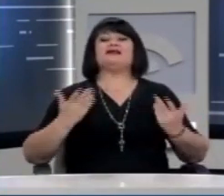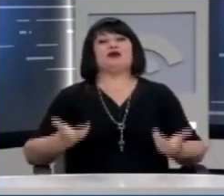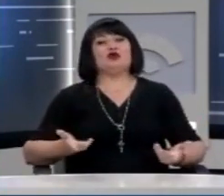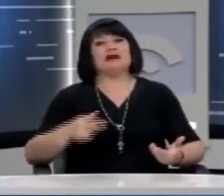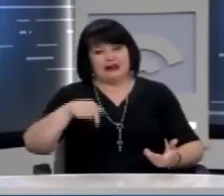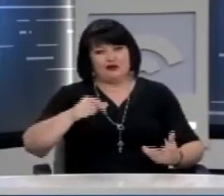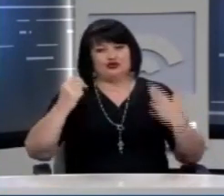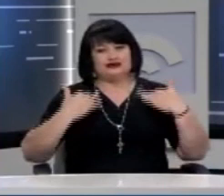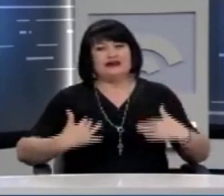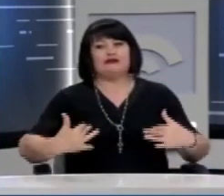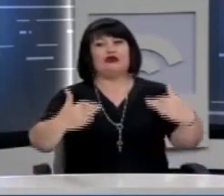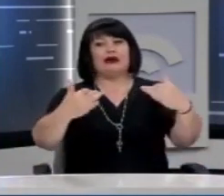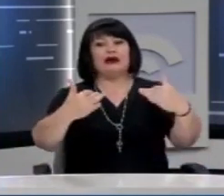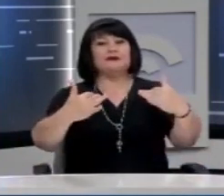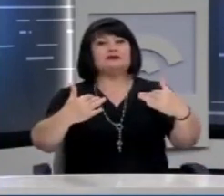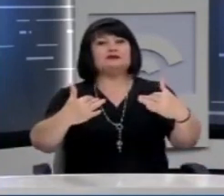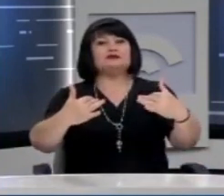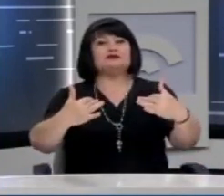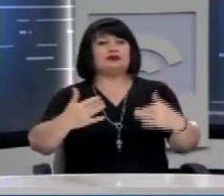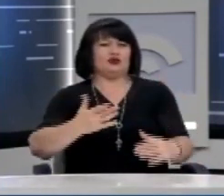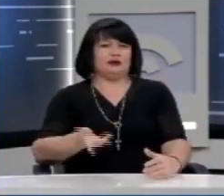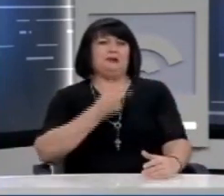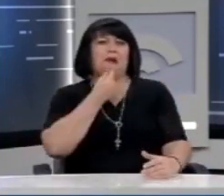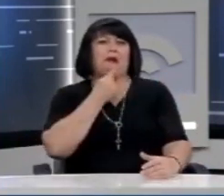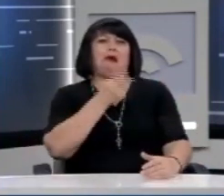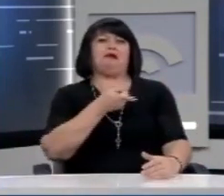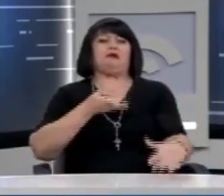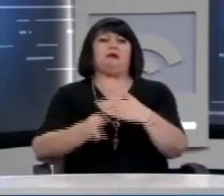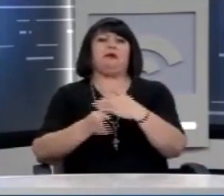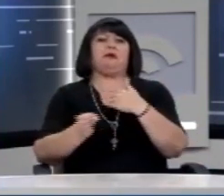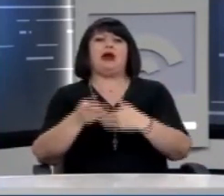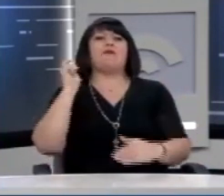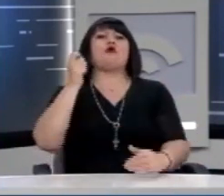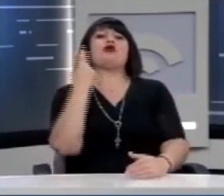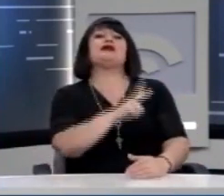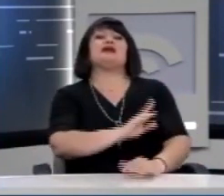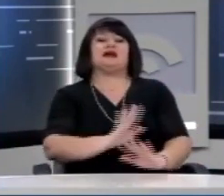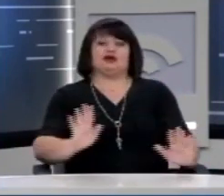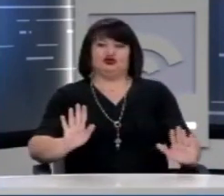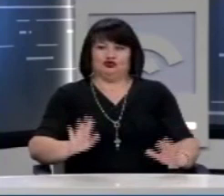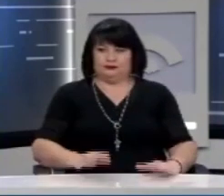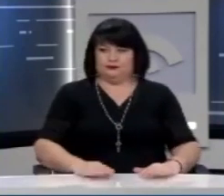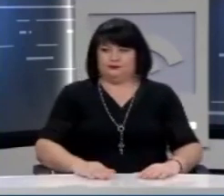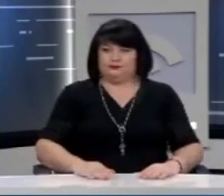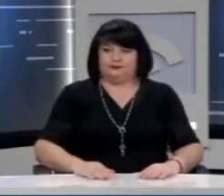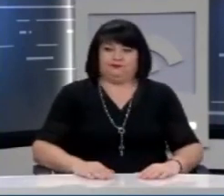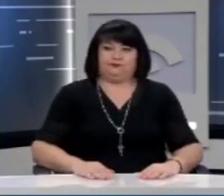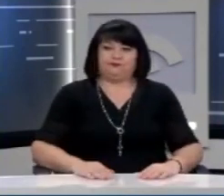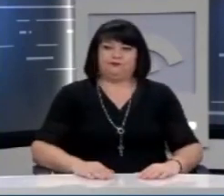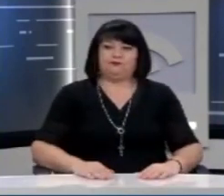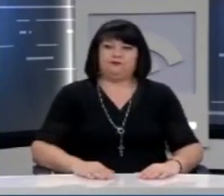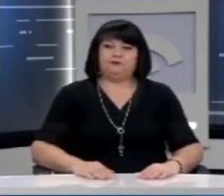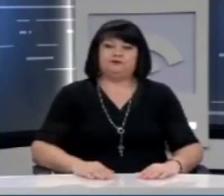μέσα στη Βουλή δεν θα έχετε μεγάλη δυσκολία να περάσετε την πολιτική σας, αφού εκτός από